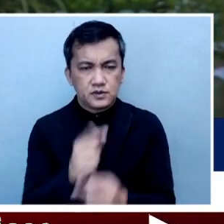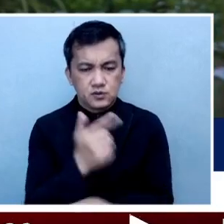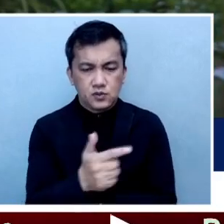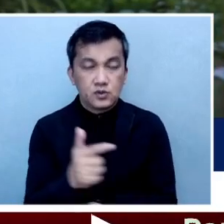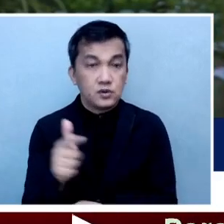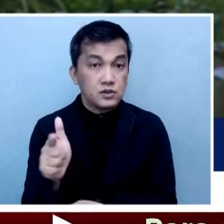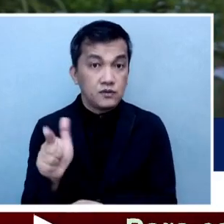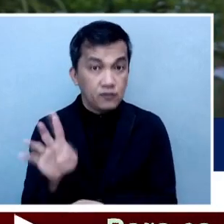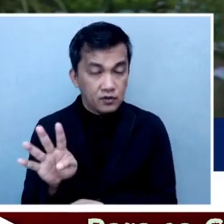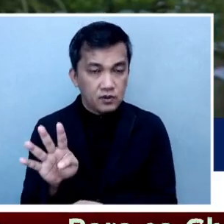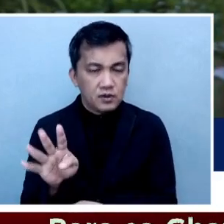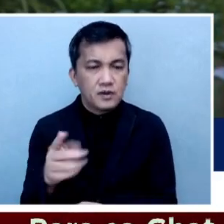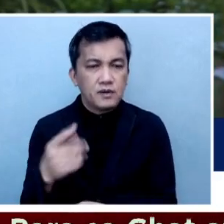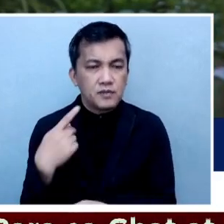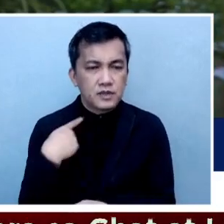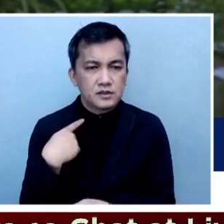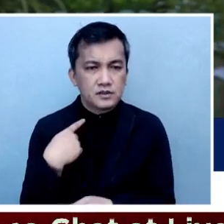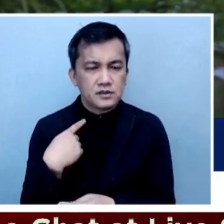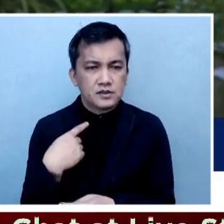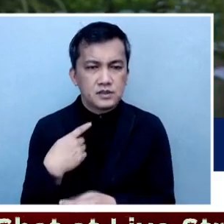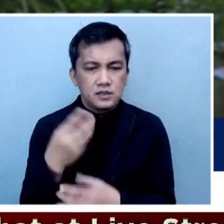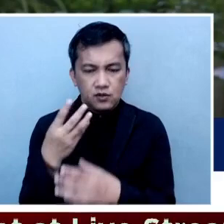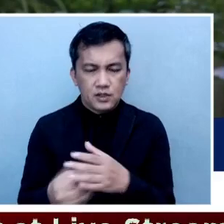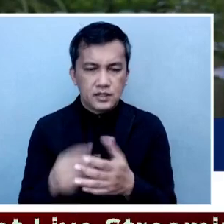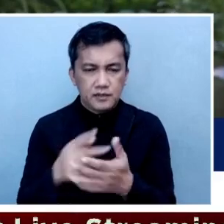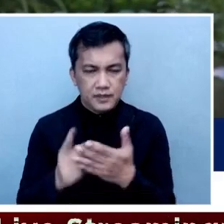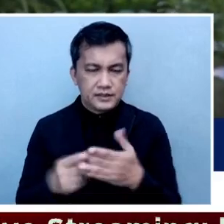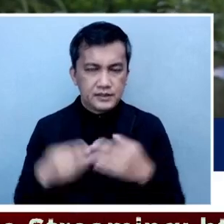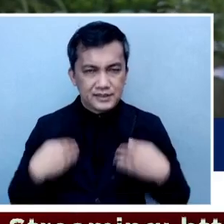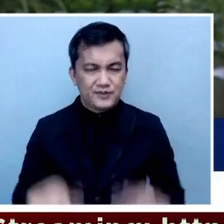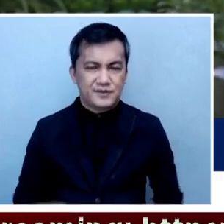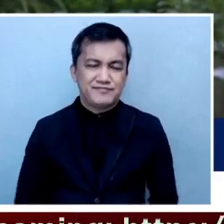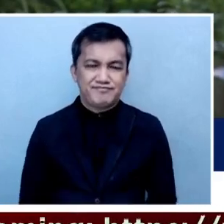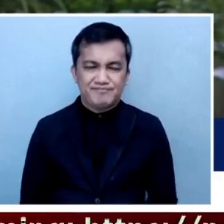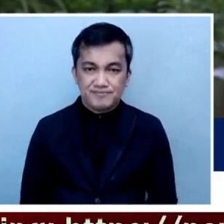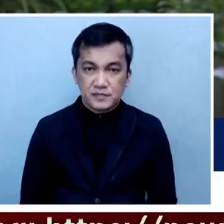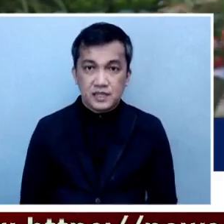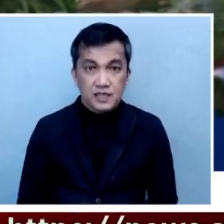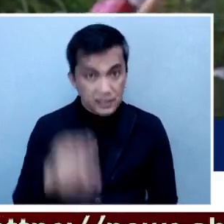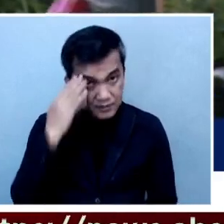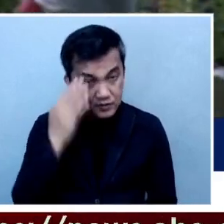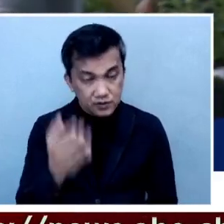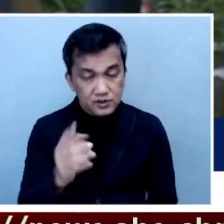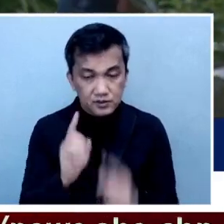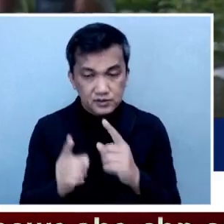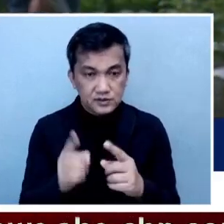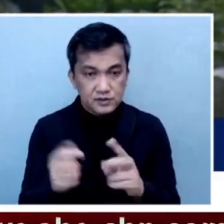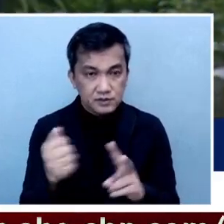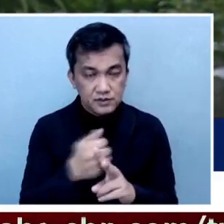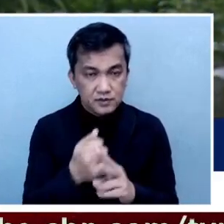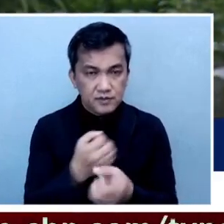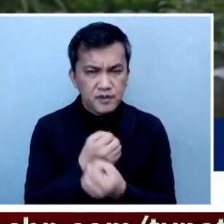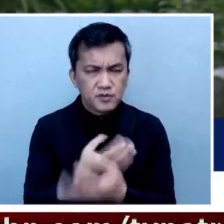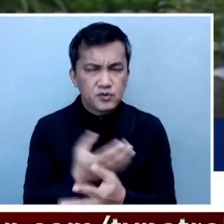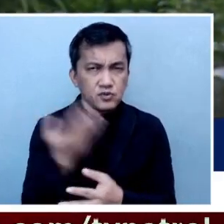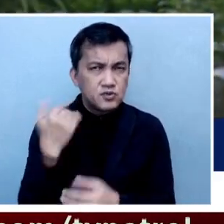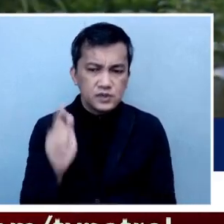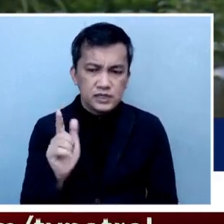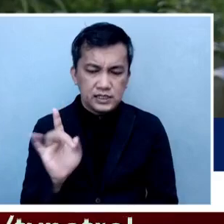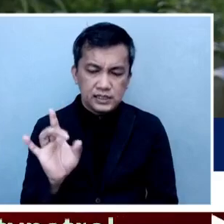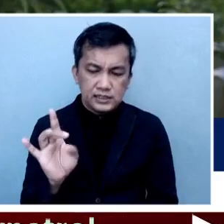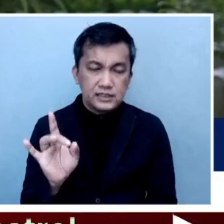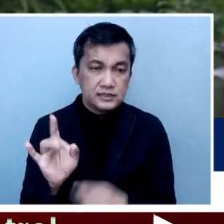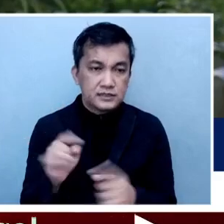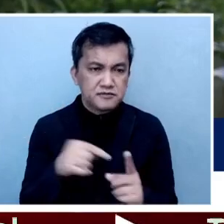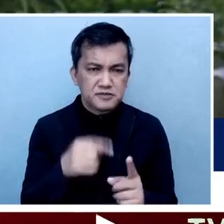2024 na may nawawalang bahagi ng kanilang katawan. Alam mo, nakausap natin yung isa naging biktima ng paputok noong 2018 at ang sabi niya ay